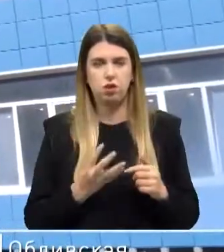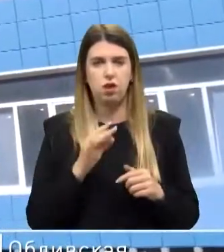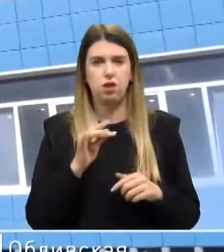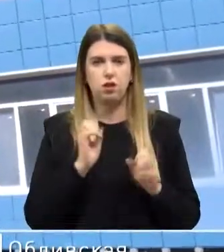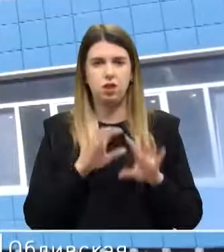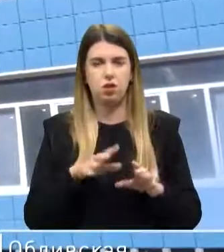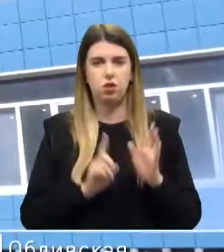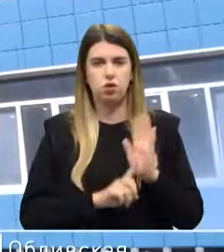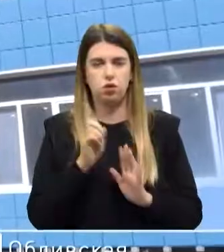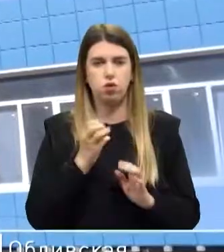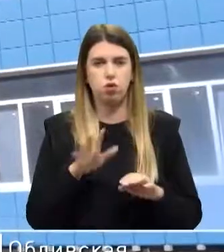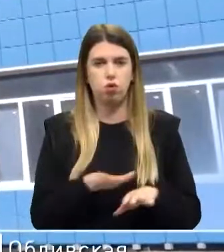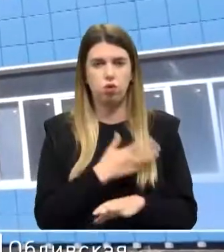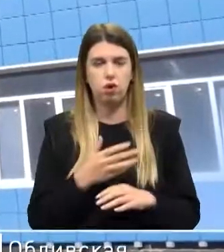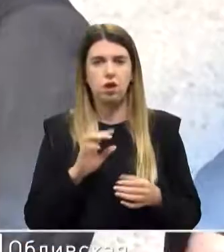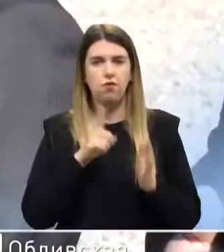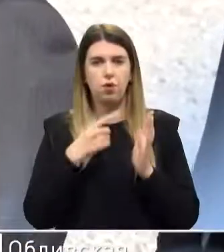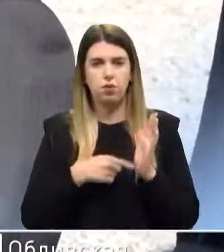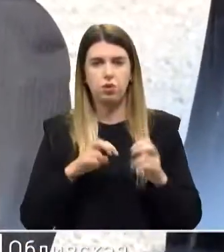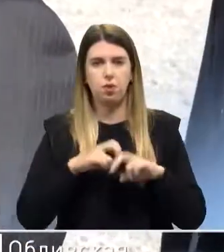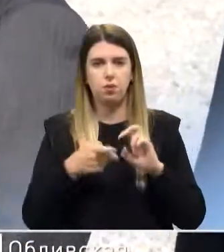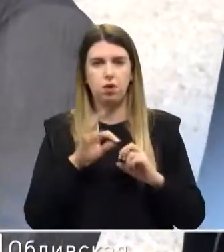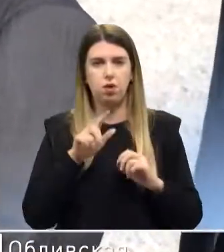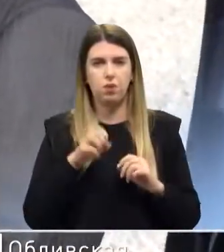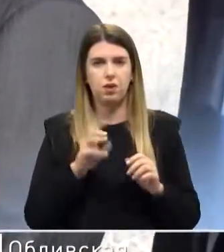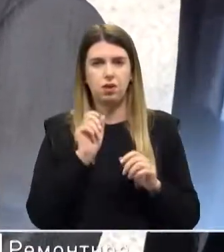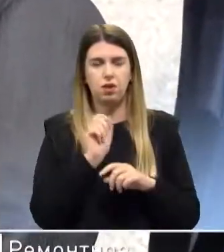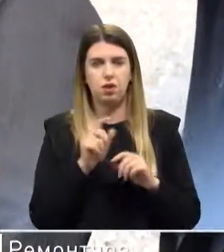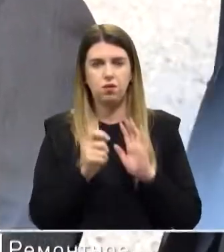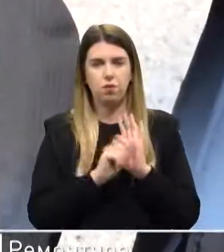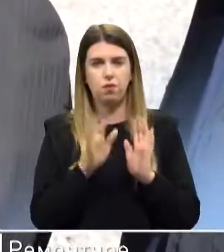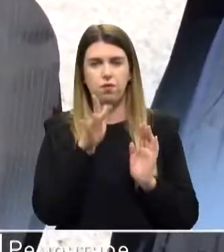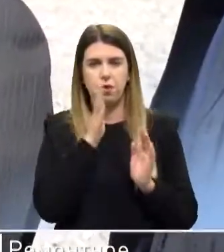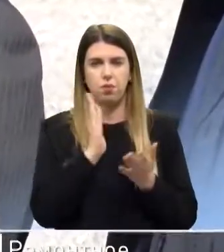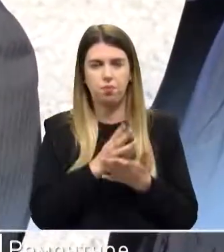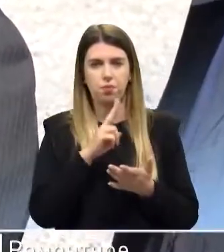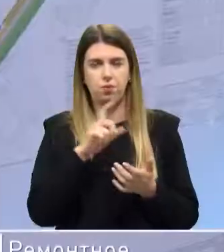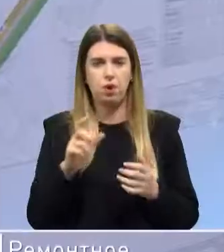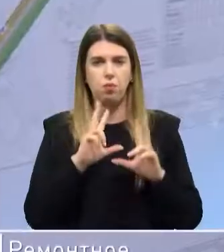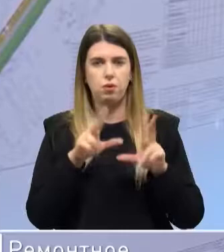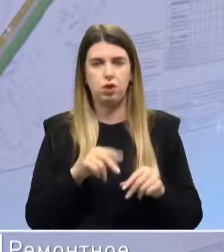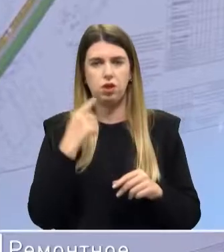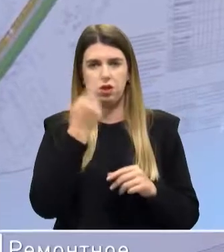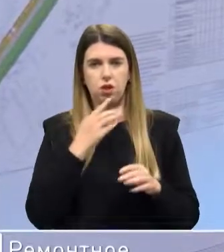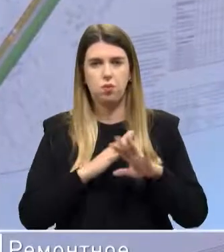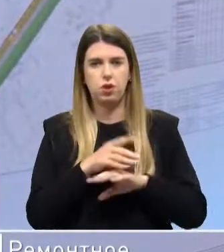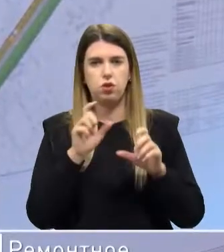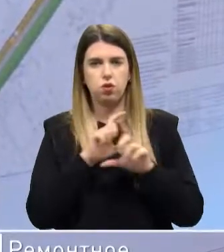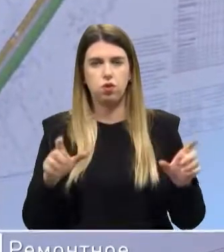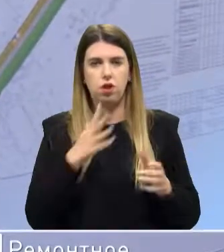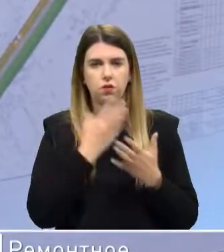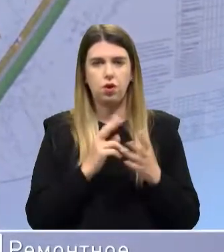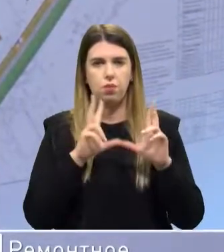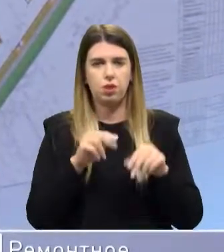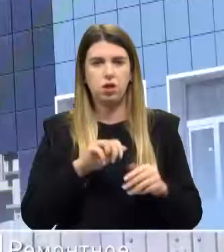сдачи в эксплуатацию еще далеко. Вопрос об этом проблемном объекте задавали губернатору во время прямой линии. Он пообещал лично посетить школу. Свое